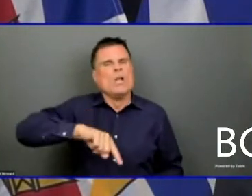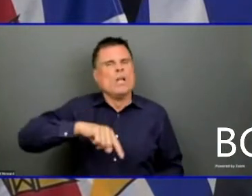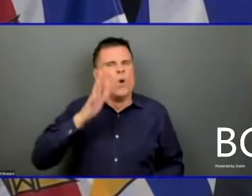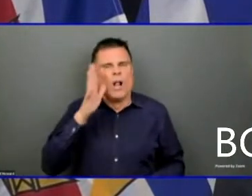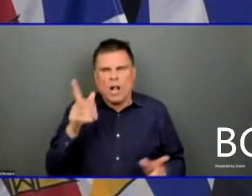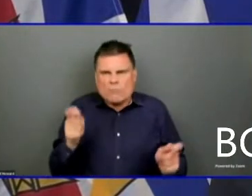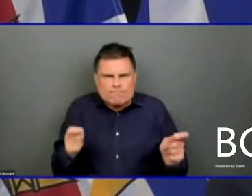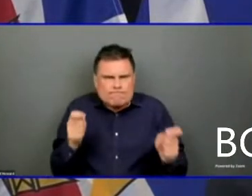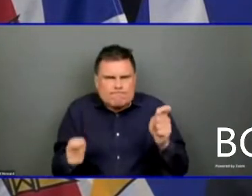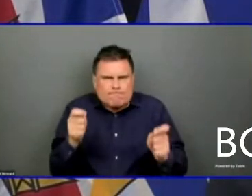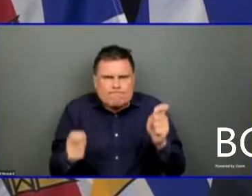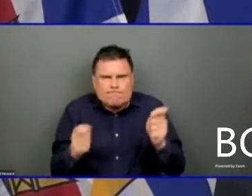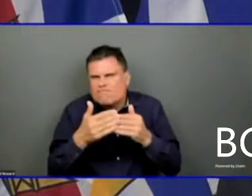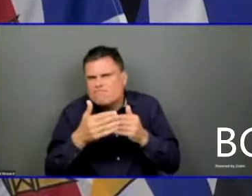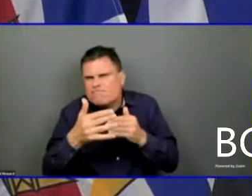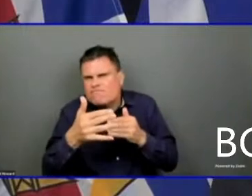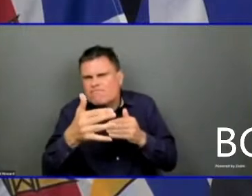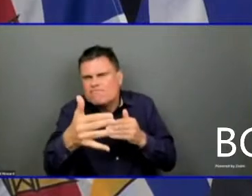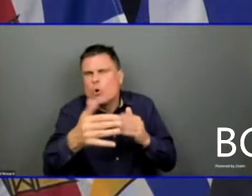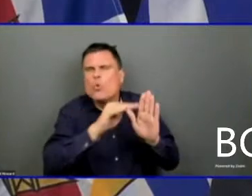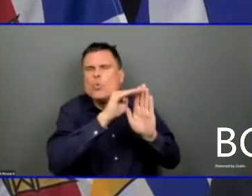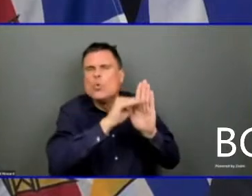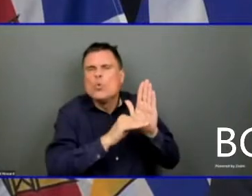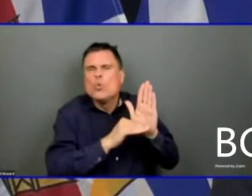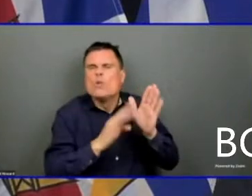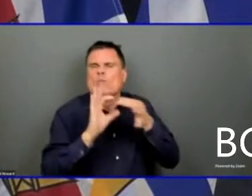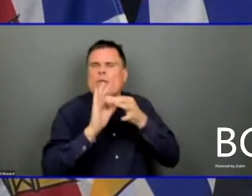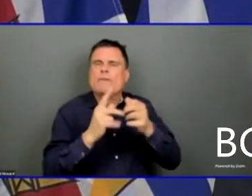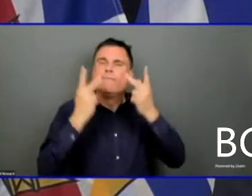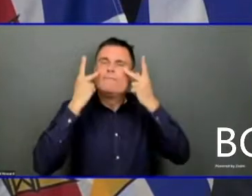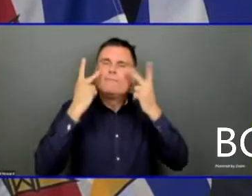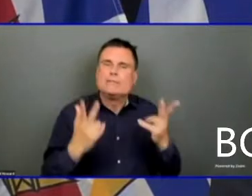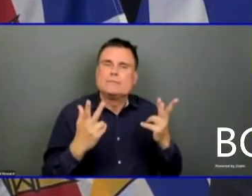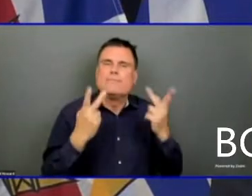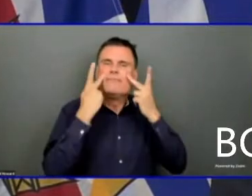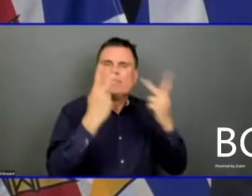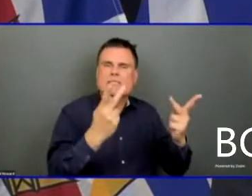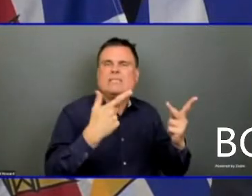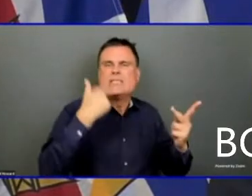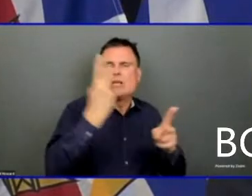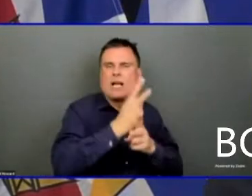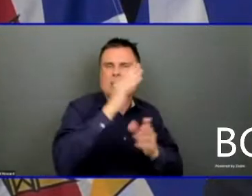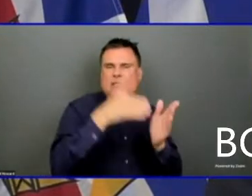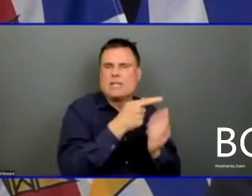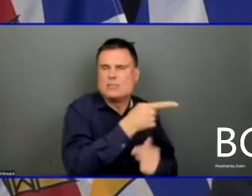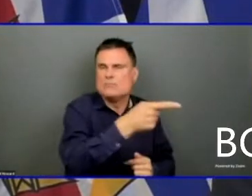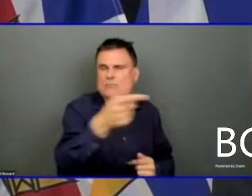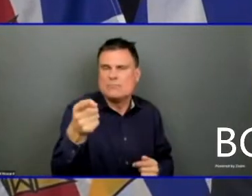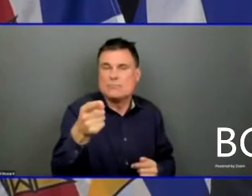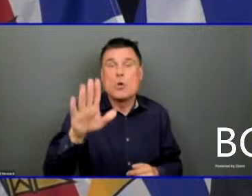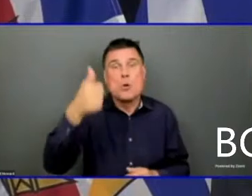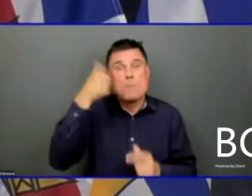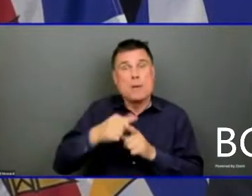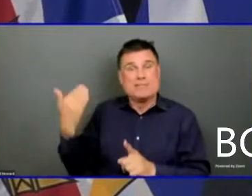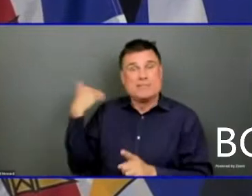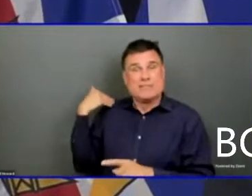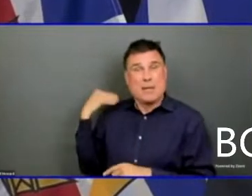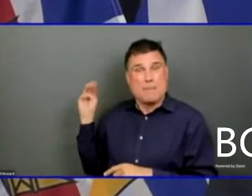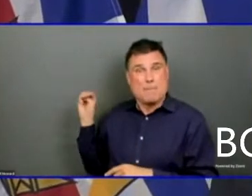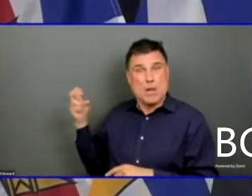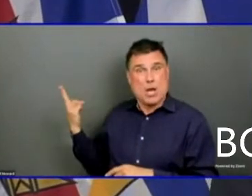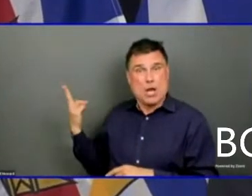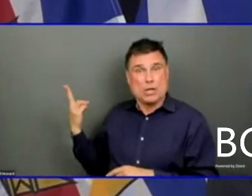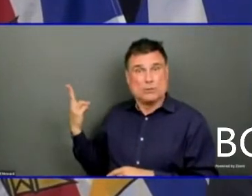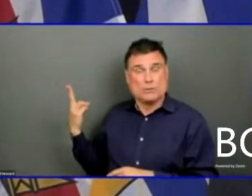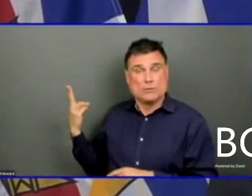觉得这个记者西方的记者一定起到了这个作用就是为民发声因为他们的媒